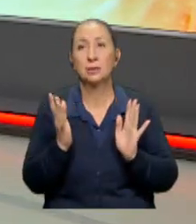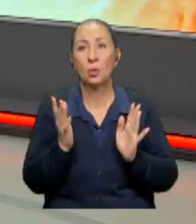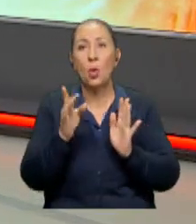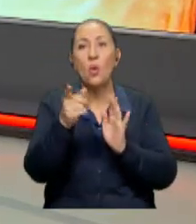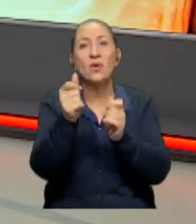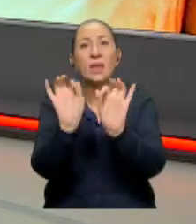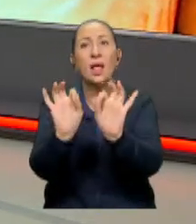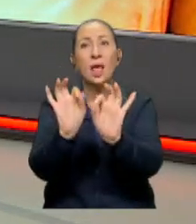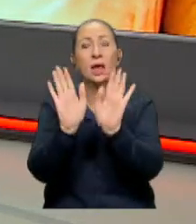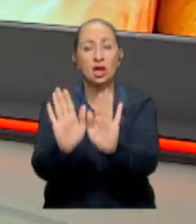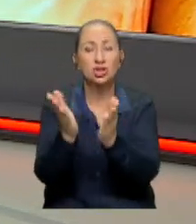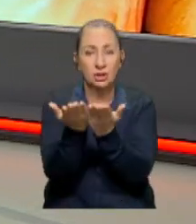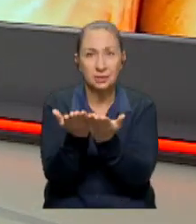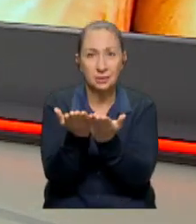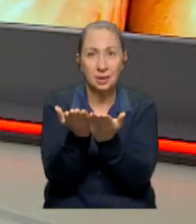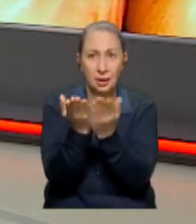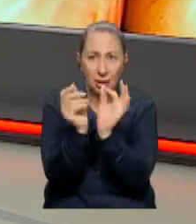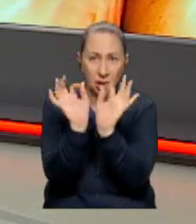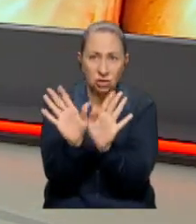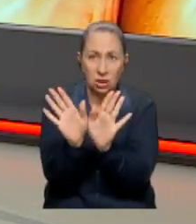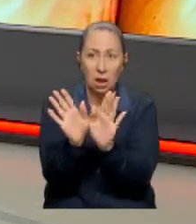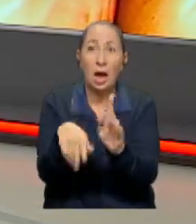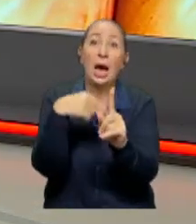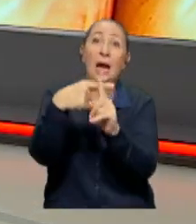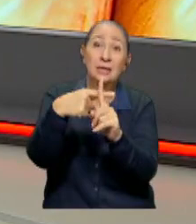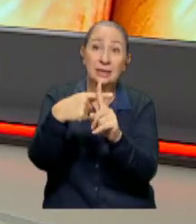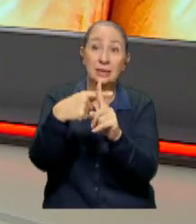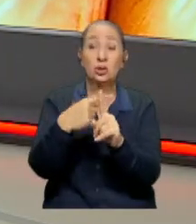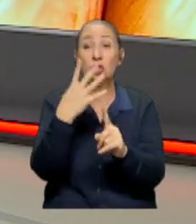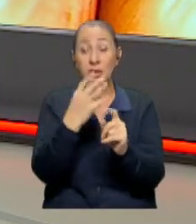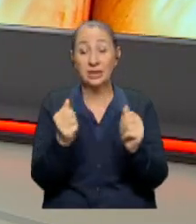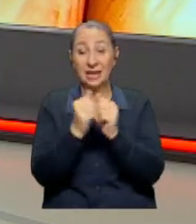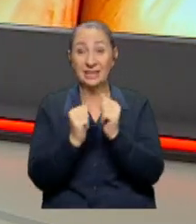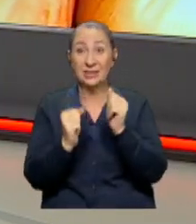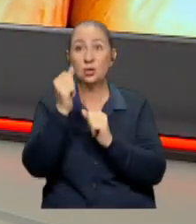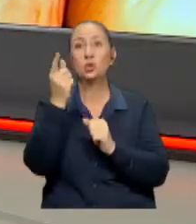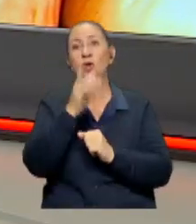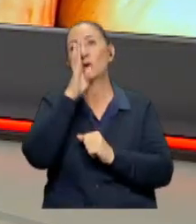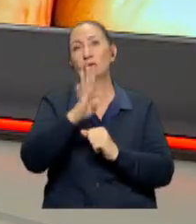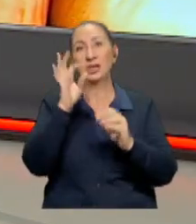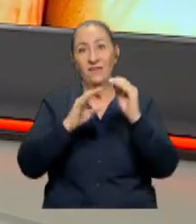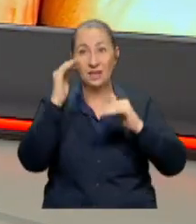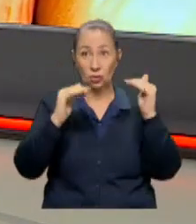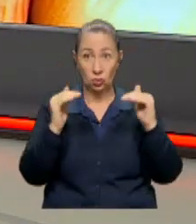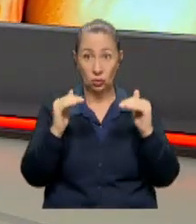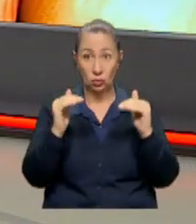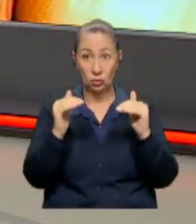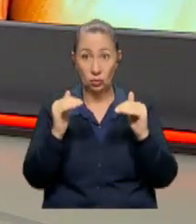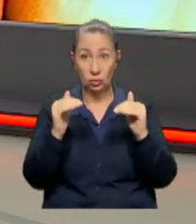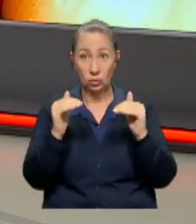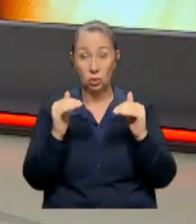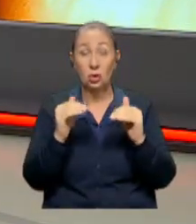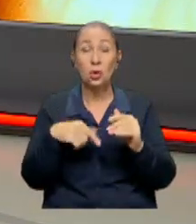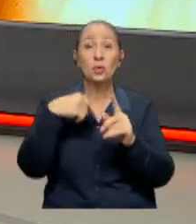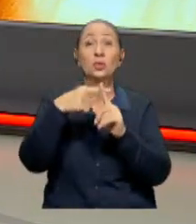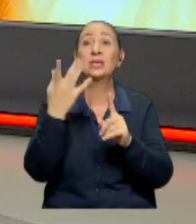O fiyat orada kalacak. Kalacak. Üstüne 4 kat arttı, işte %400 enflasyon.